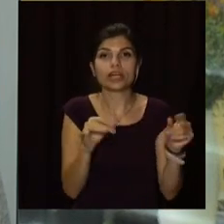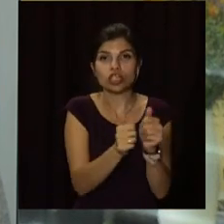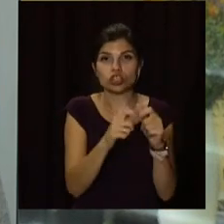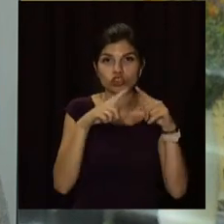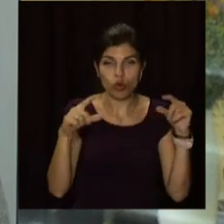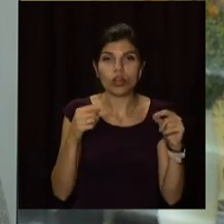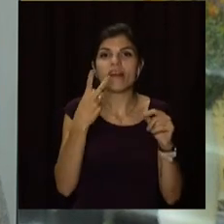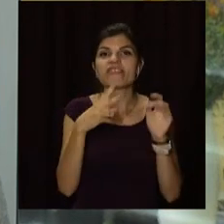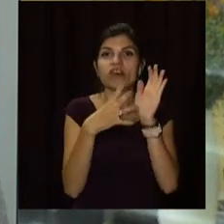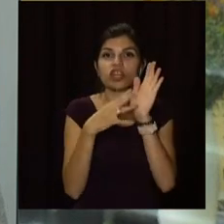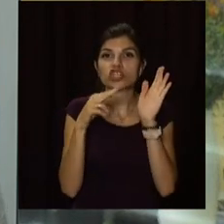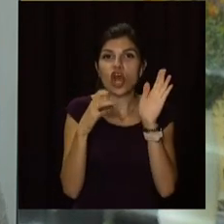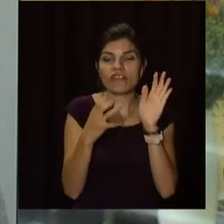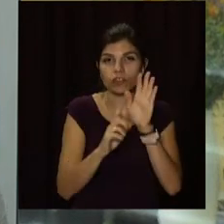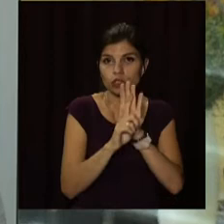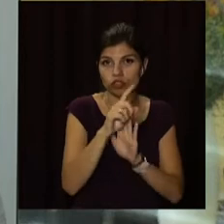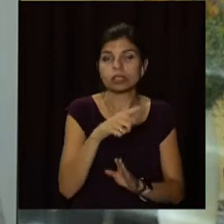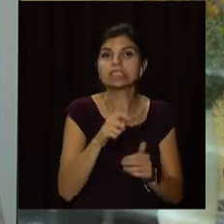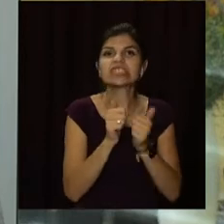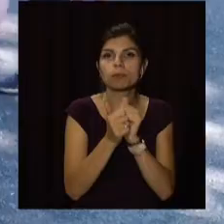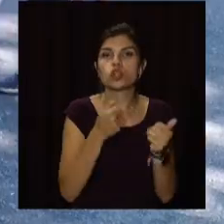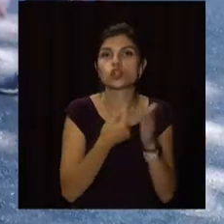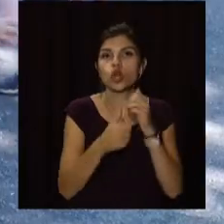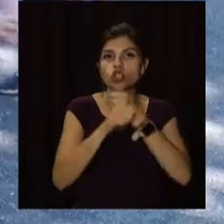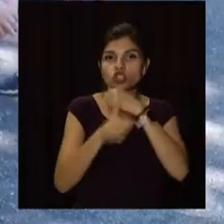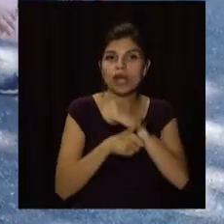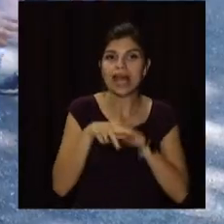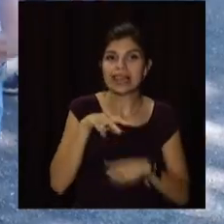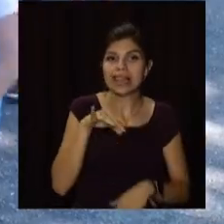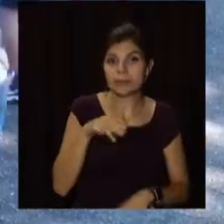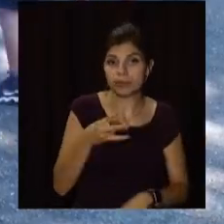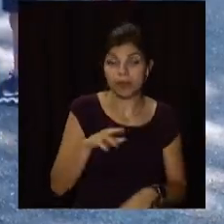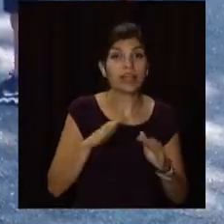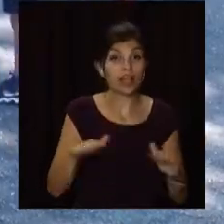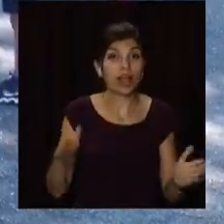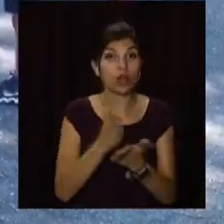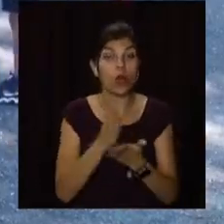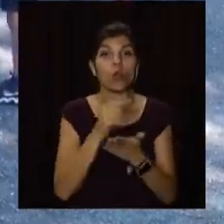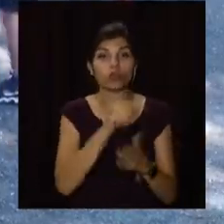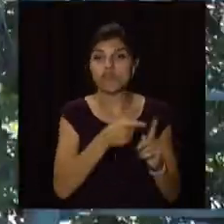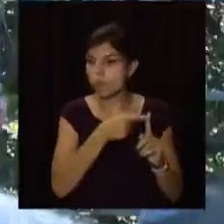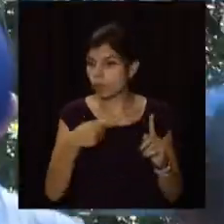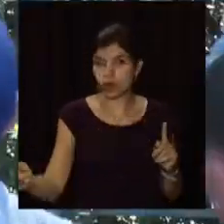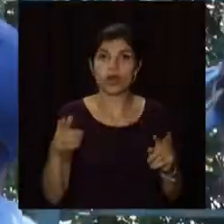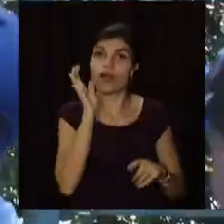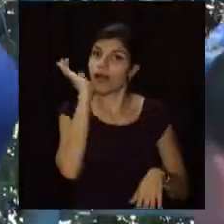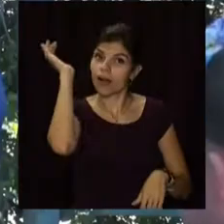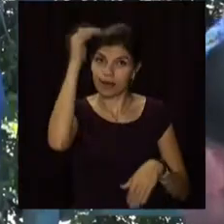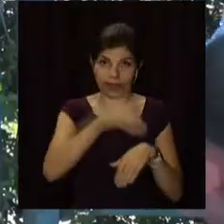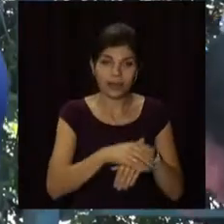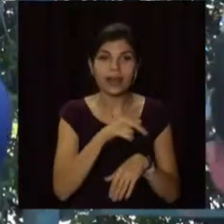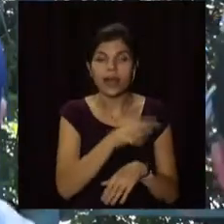запрацювали 29 червня. Зміна триватиме до 16 липня. Діти знаходяться там впродовж дня і